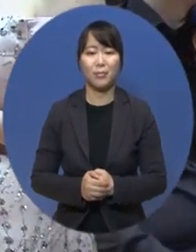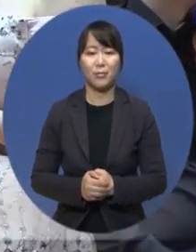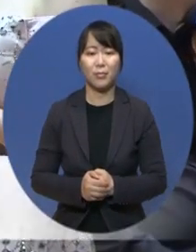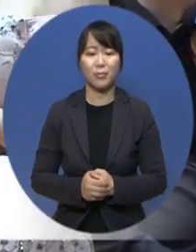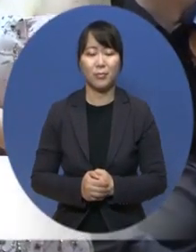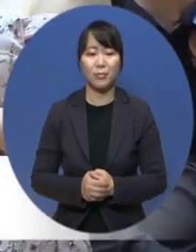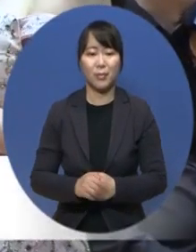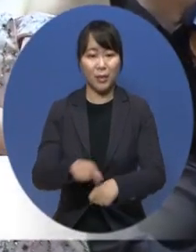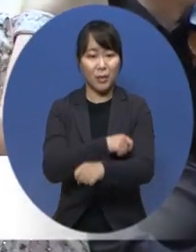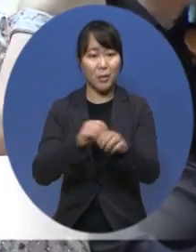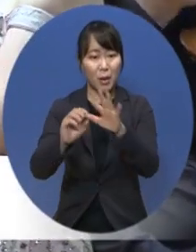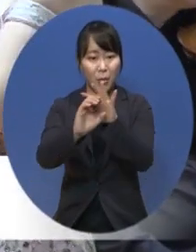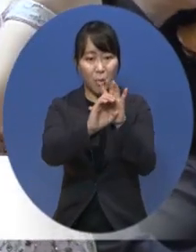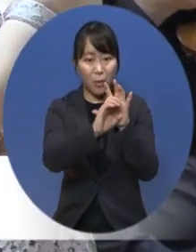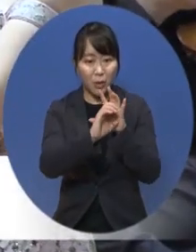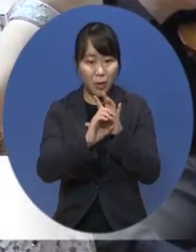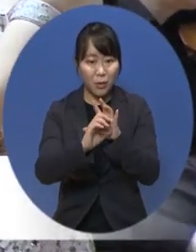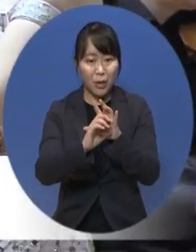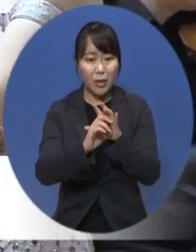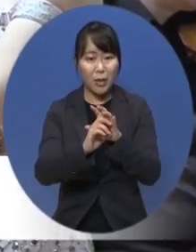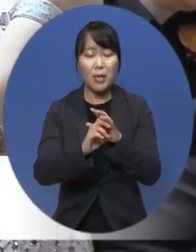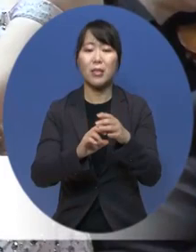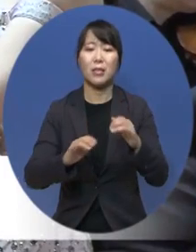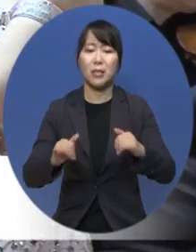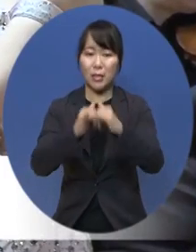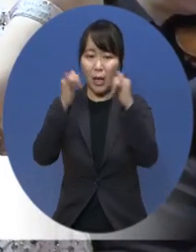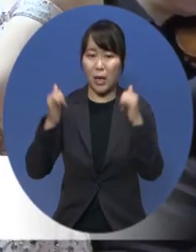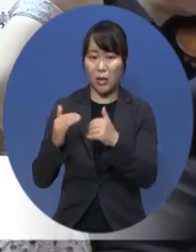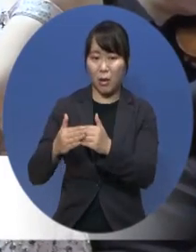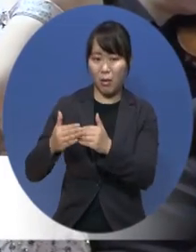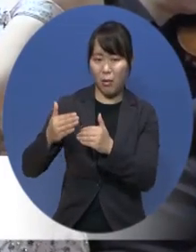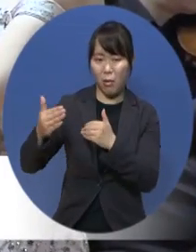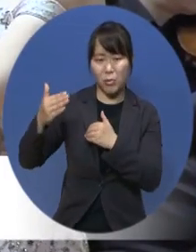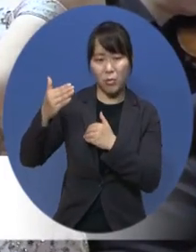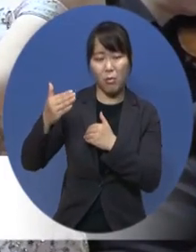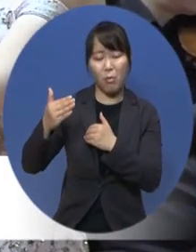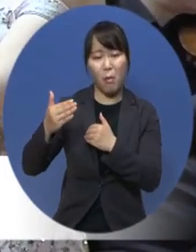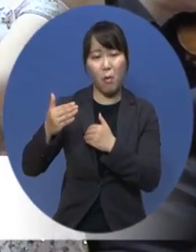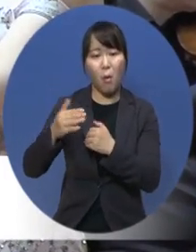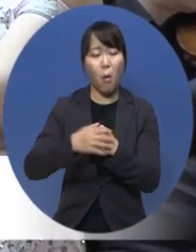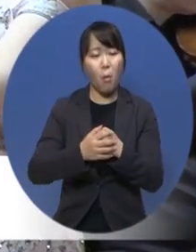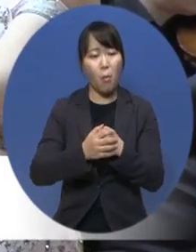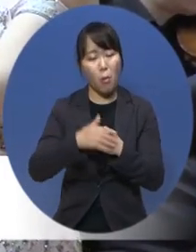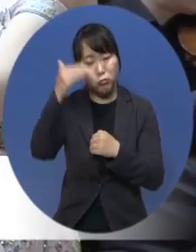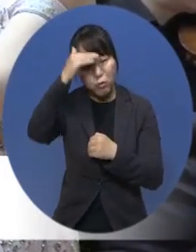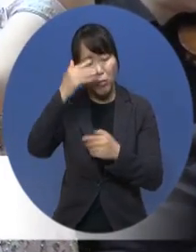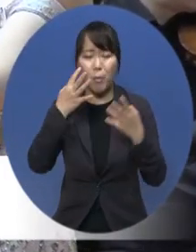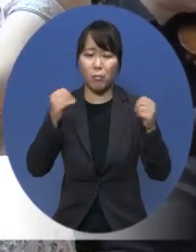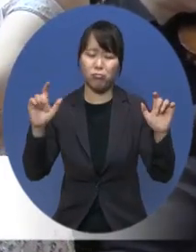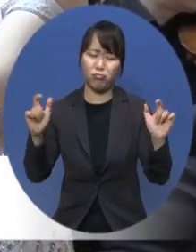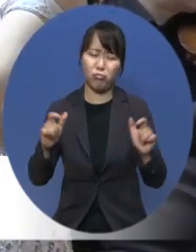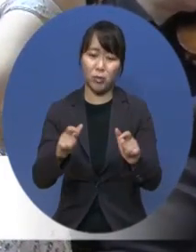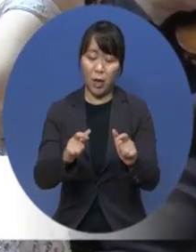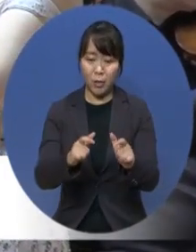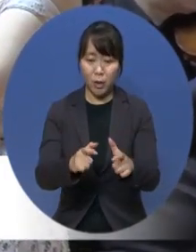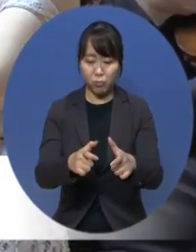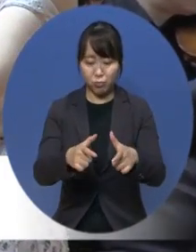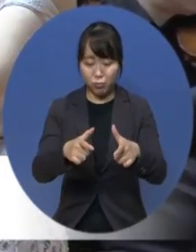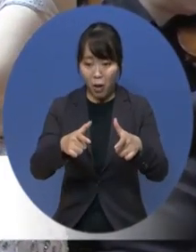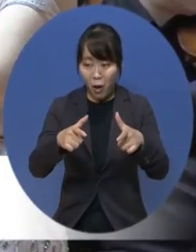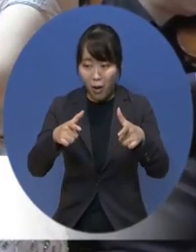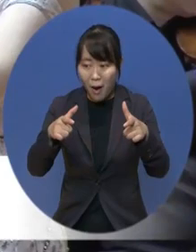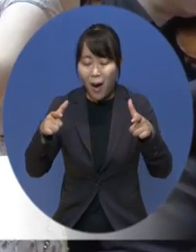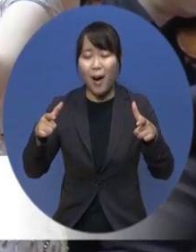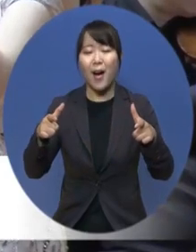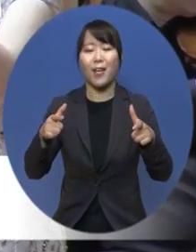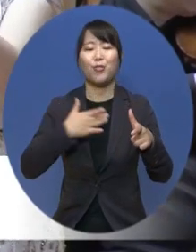특별히 이제 코로나19에 이 사회적 거리두기로 해서 이제 공연이 많이 없어졌는데 그 공연들이 이제 생겨남에 있어서